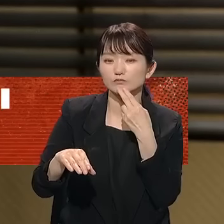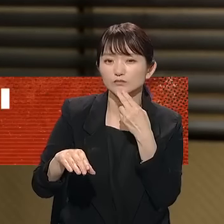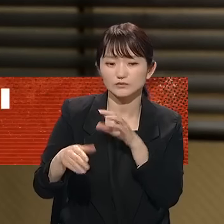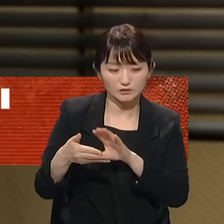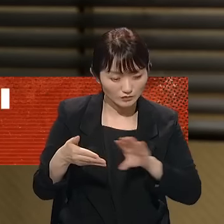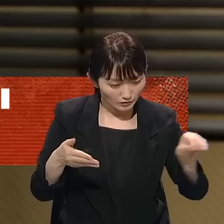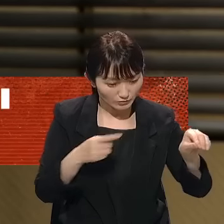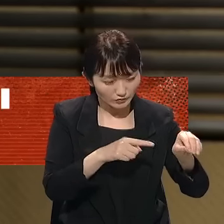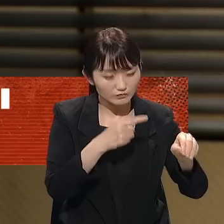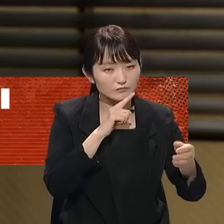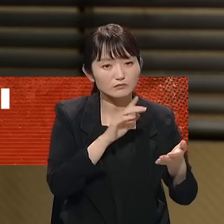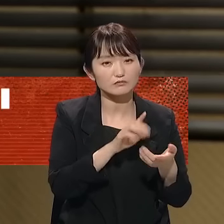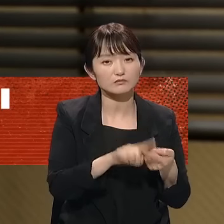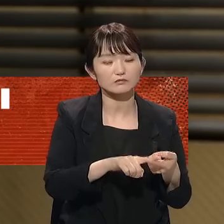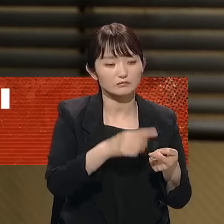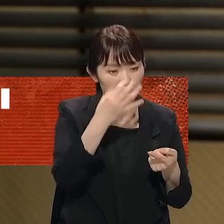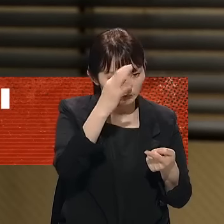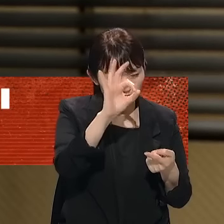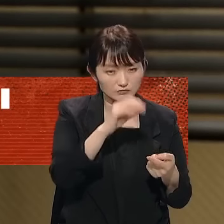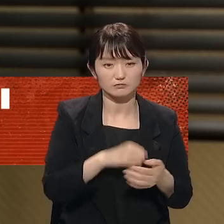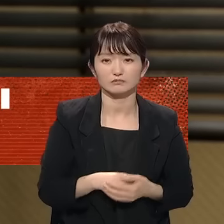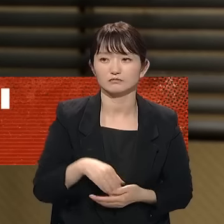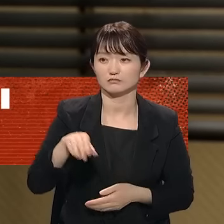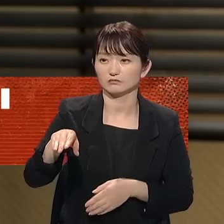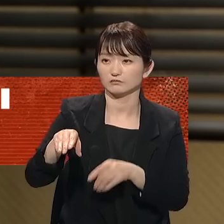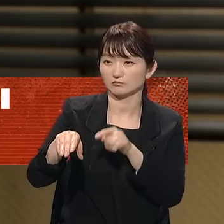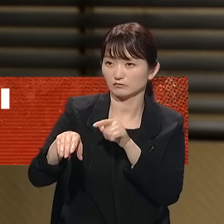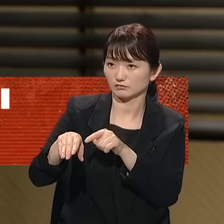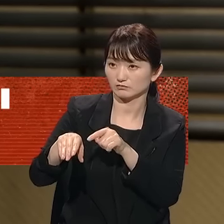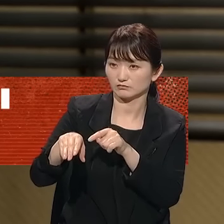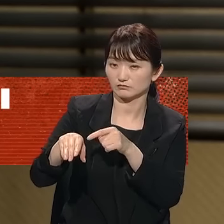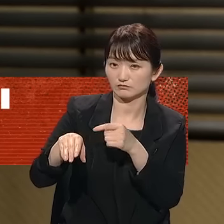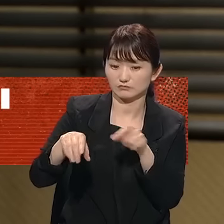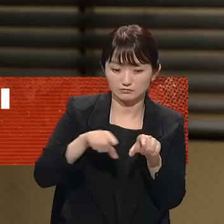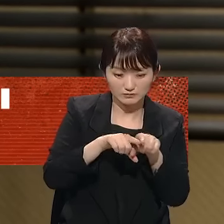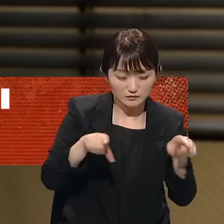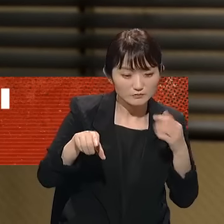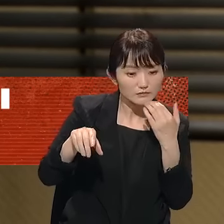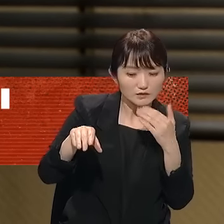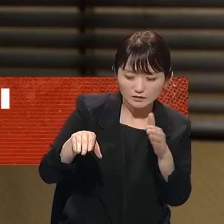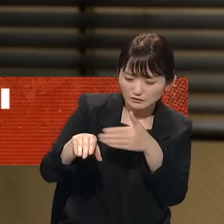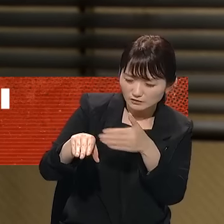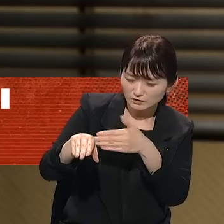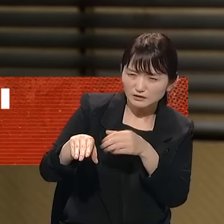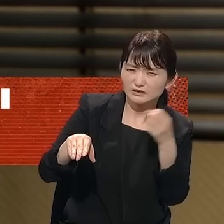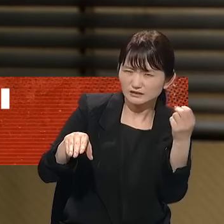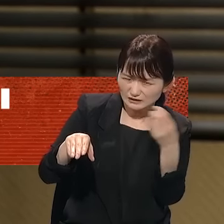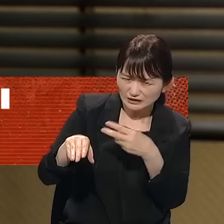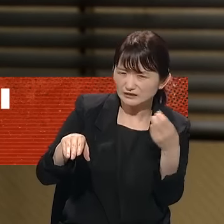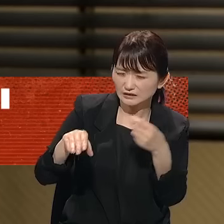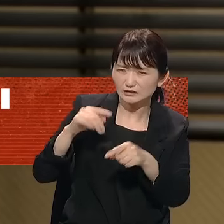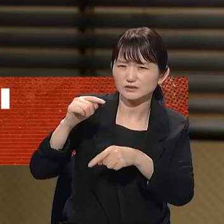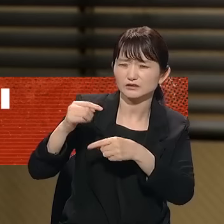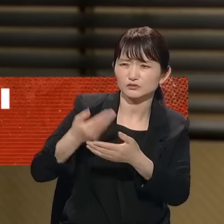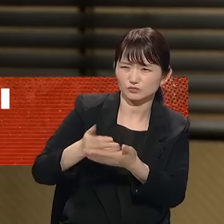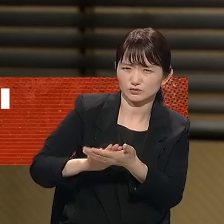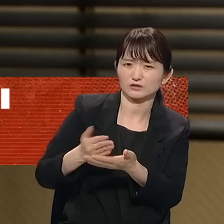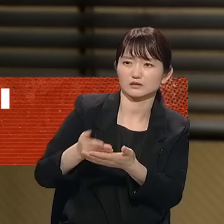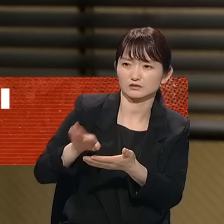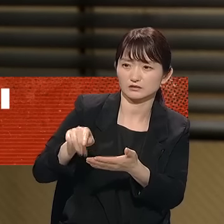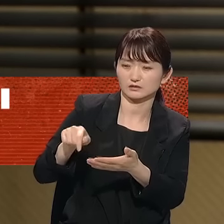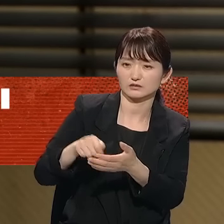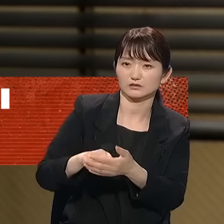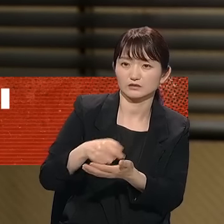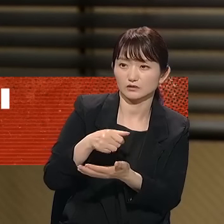당연히 인정되는데 아니 차량에 일반 페인트를 칠하면 저거 도색 다 다시 해야 돼요. 그럼요. 이게 어떻게 재물손괴가